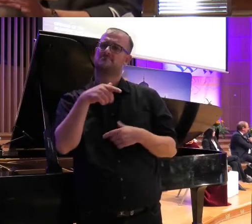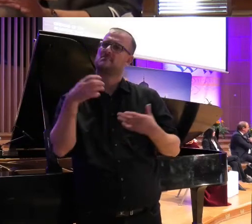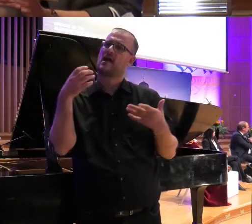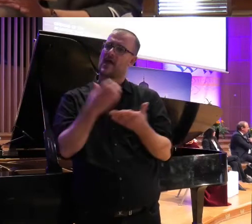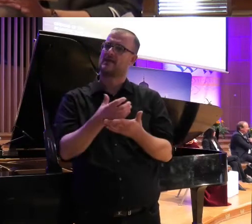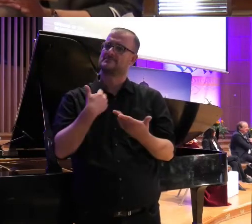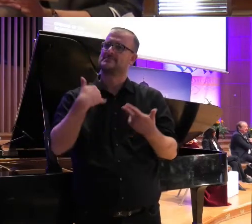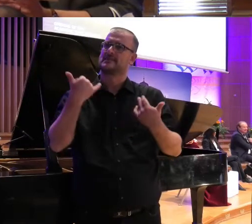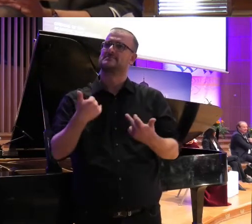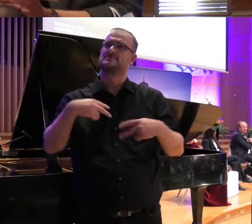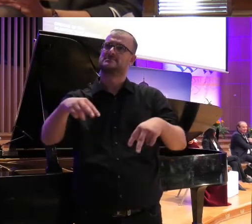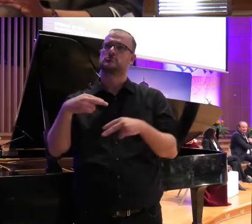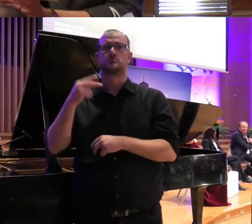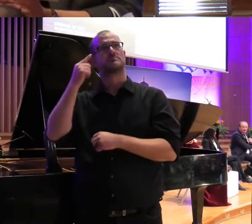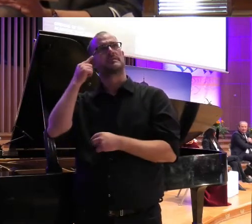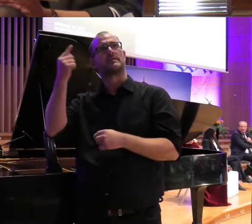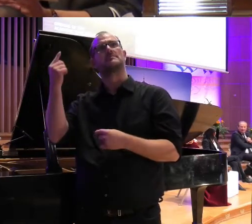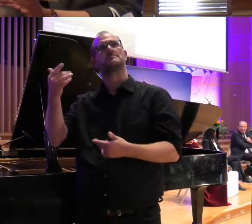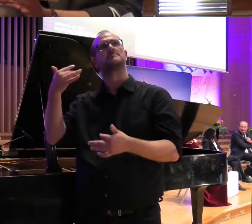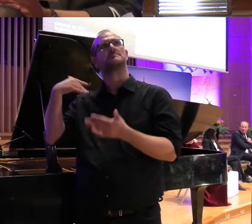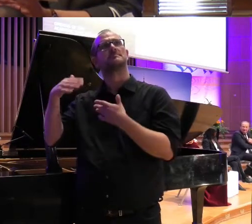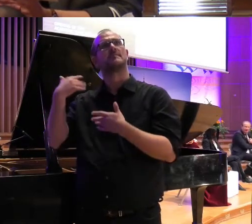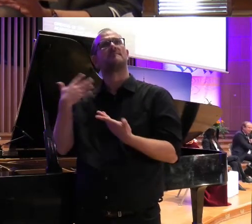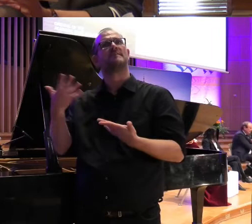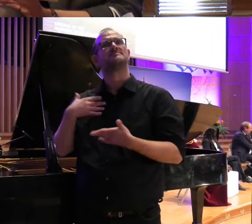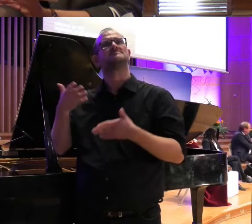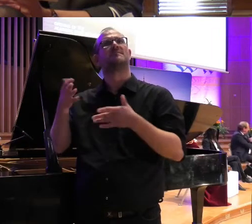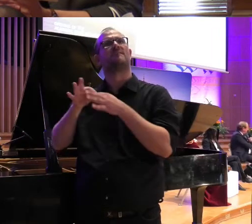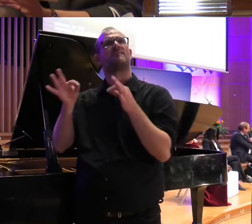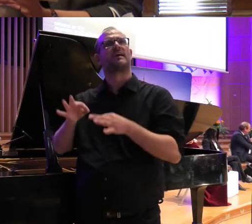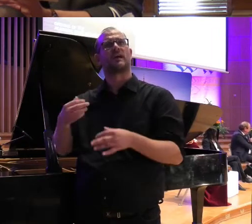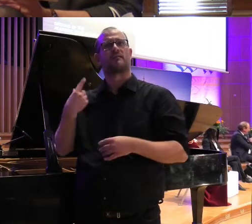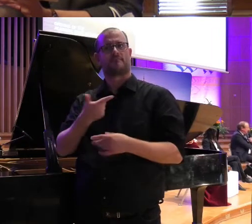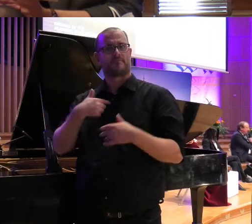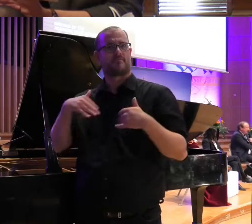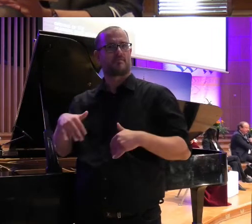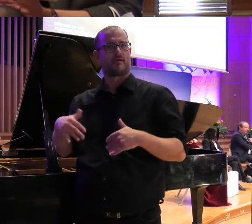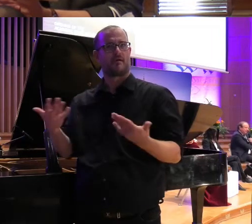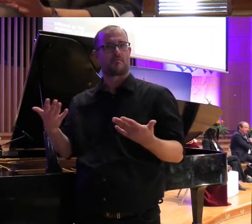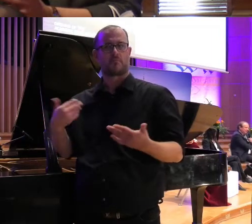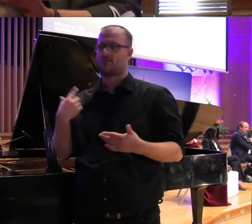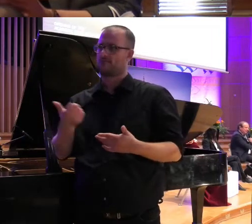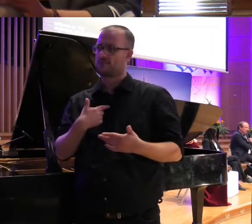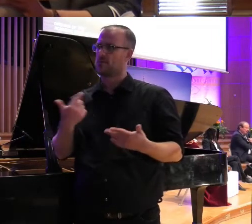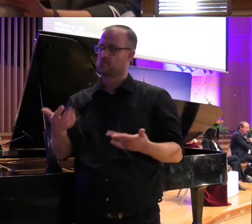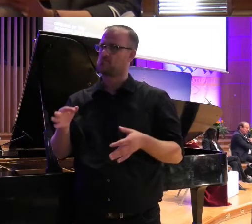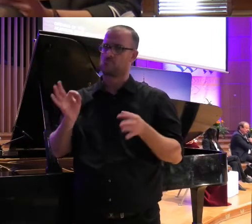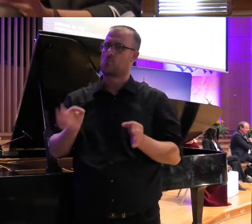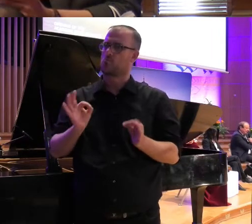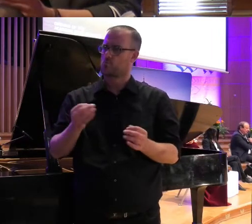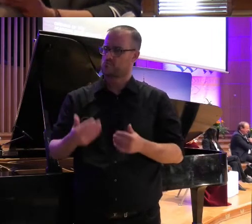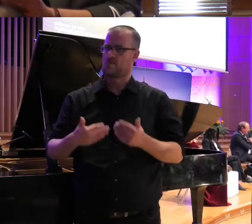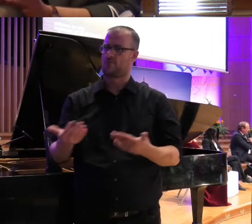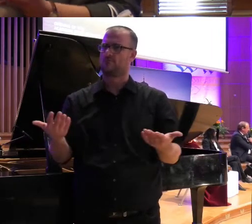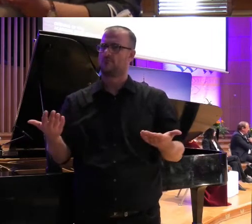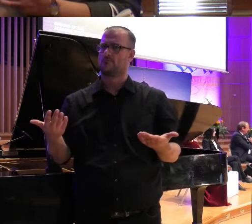Revue passieren lasse mit den Fachfähigkeiten, die wir haben, sind wir gut aufgestellt. Und ich glaube,